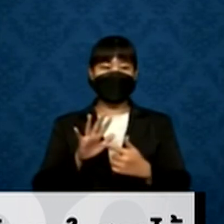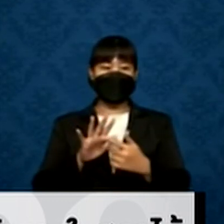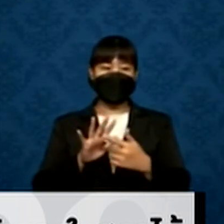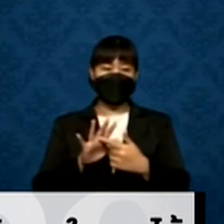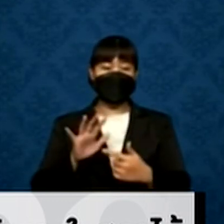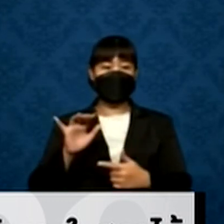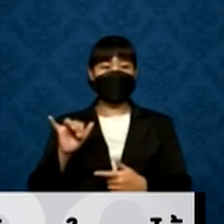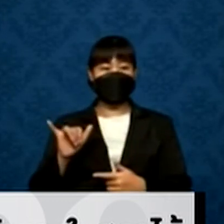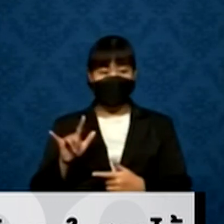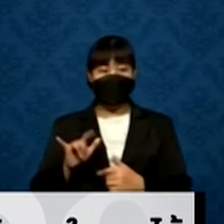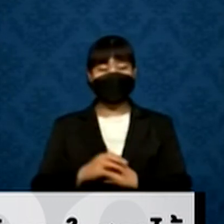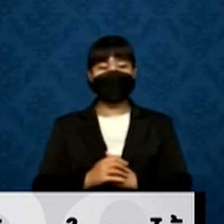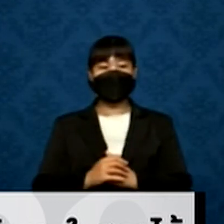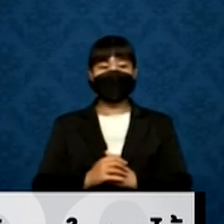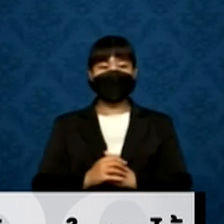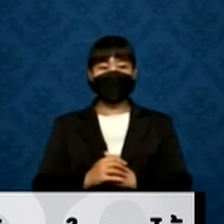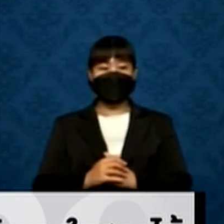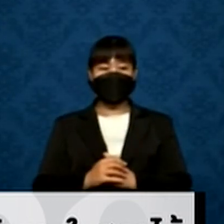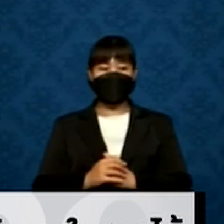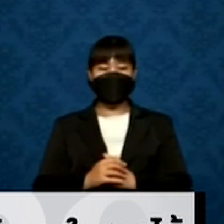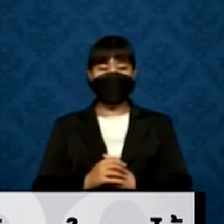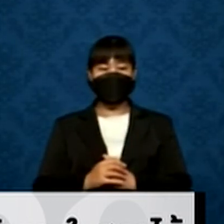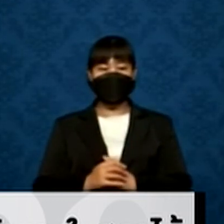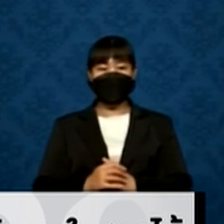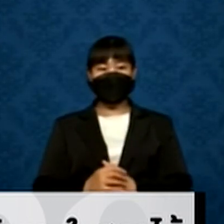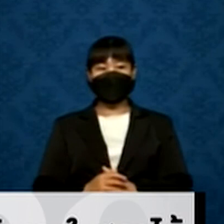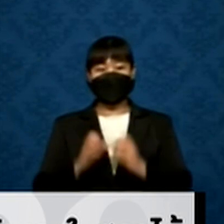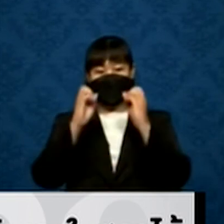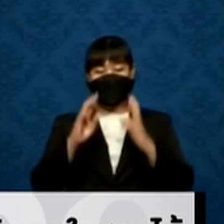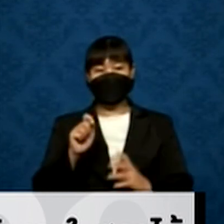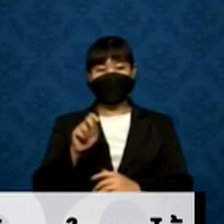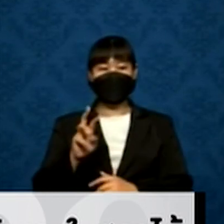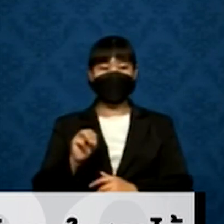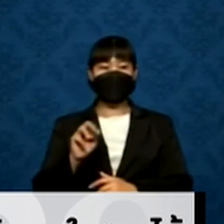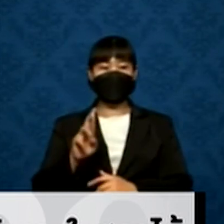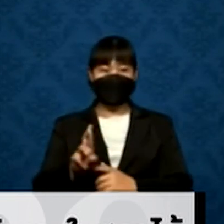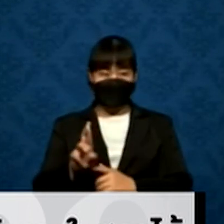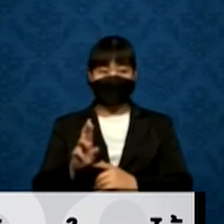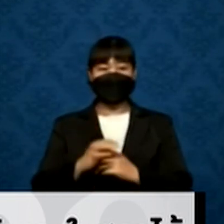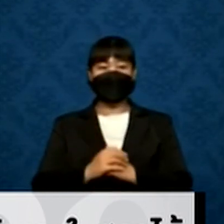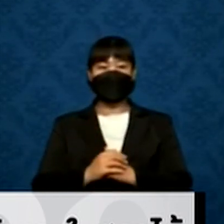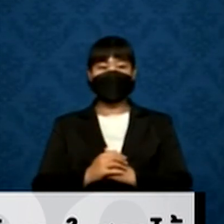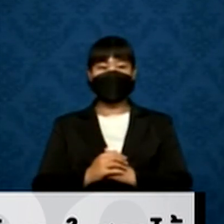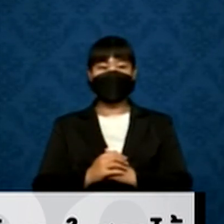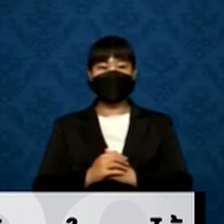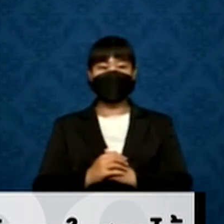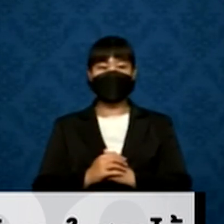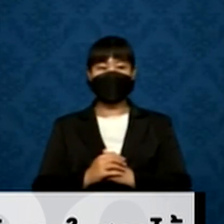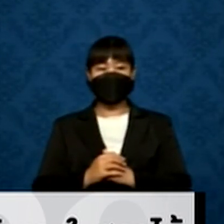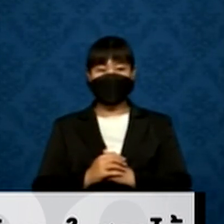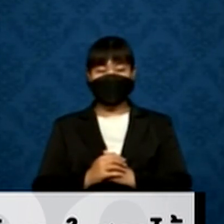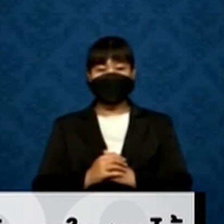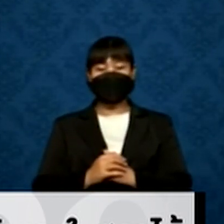2563ข้อ 116วรรค 2ค่ะสลิมดินก็เลยต้องออกมาชี้แจงคะเออก็คือสรุปว่า